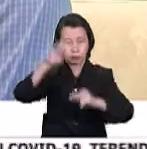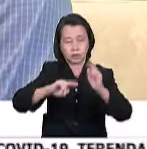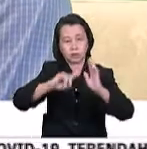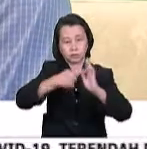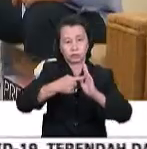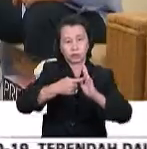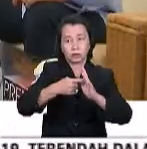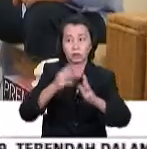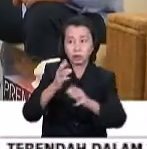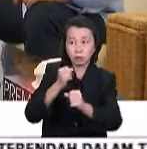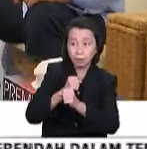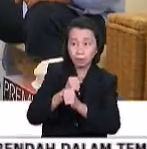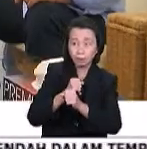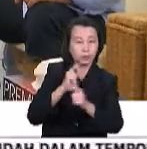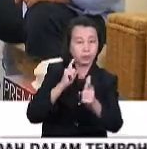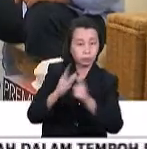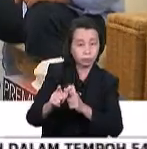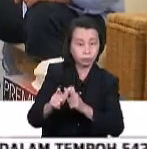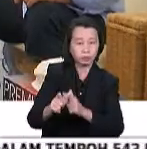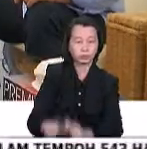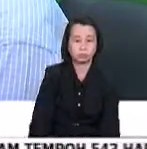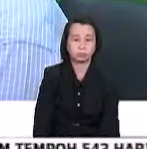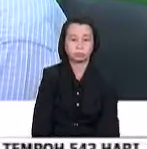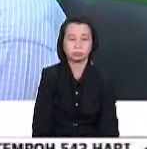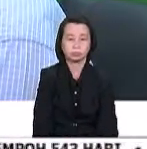bermula sebaik mendapat lampu hijau.